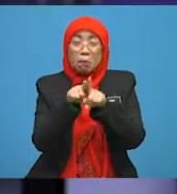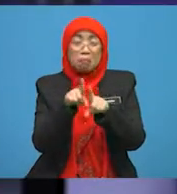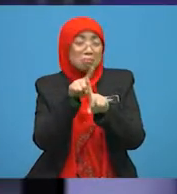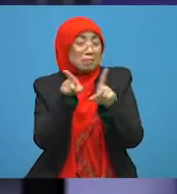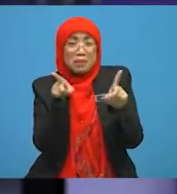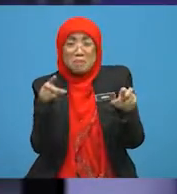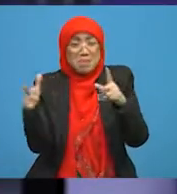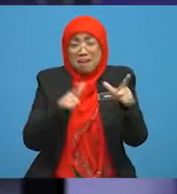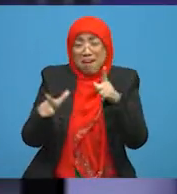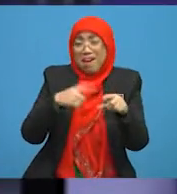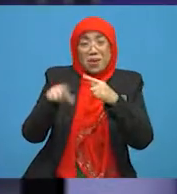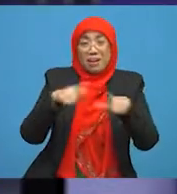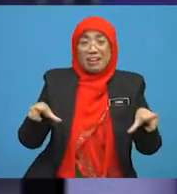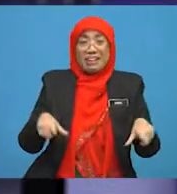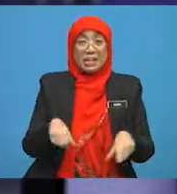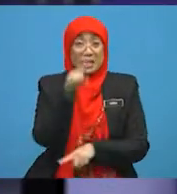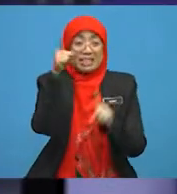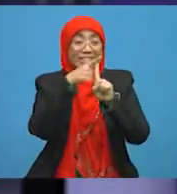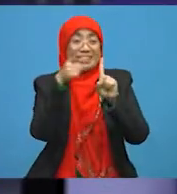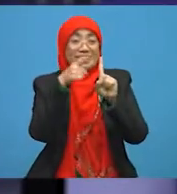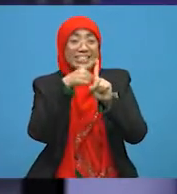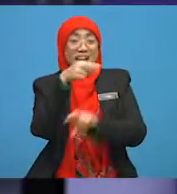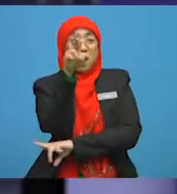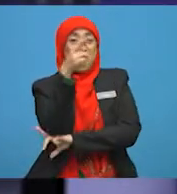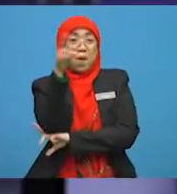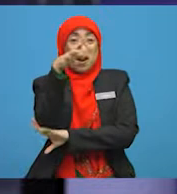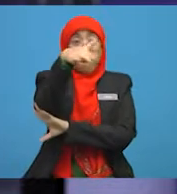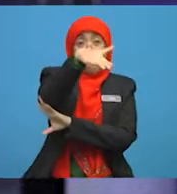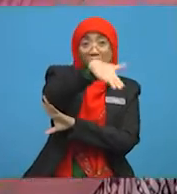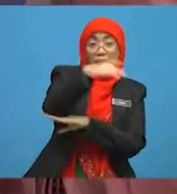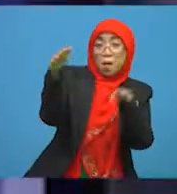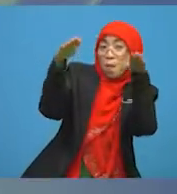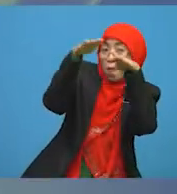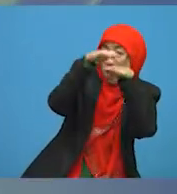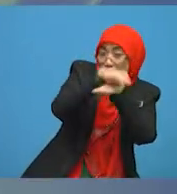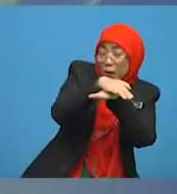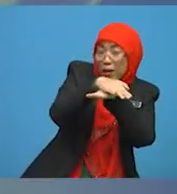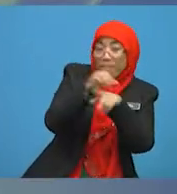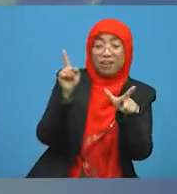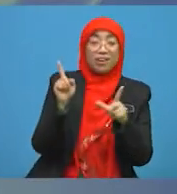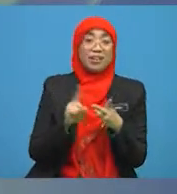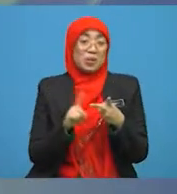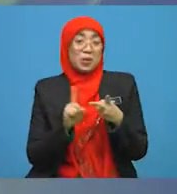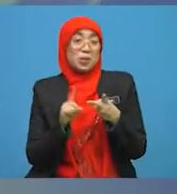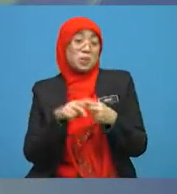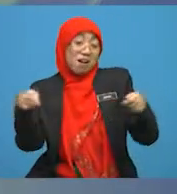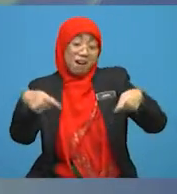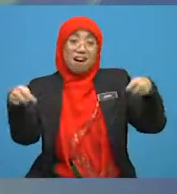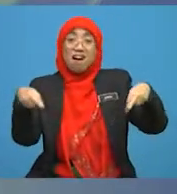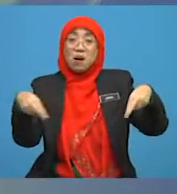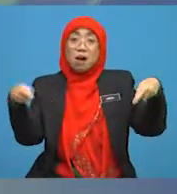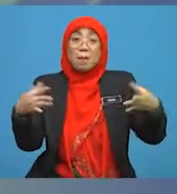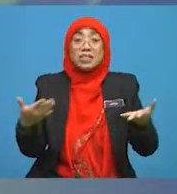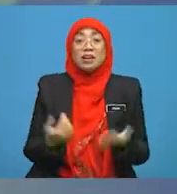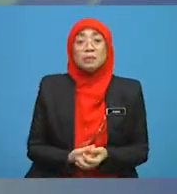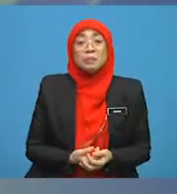Perhatikan pula contoh penggunaannya di dalam ayat. Ayat pertama, pokok sena yang rendang